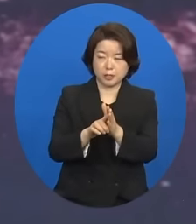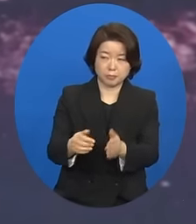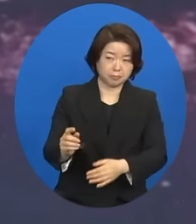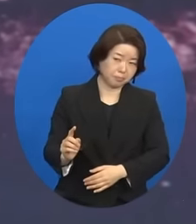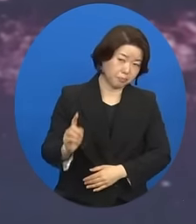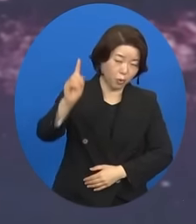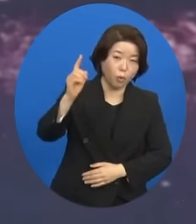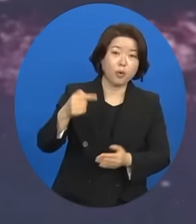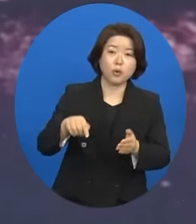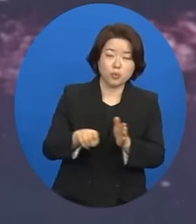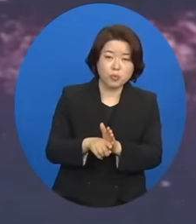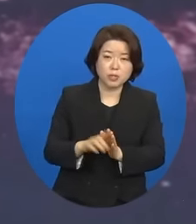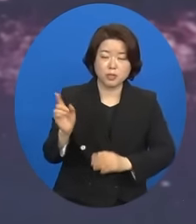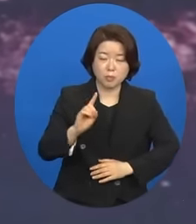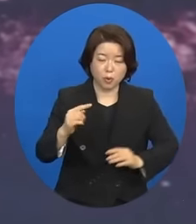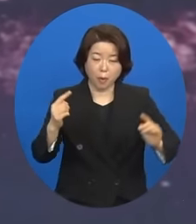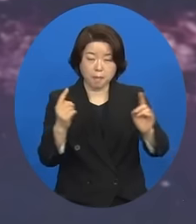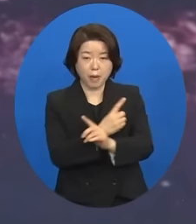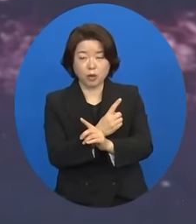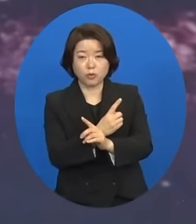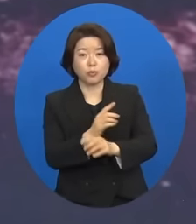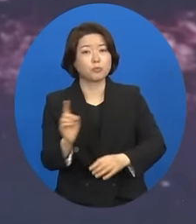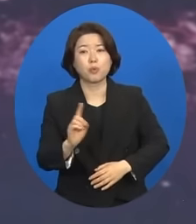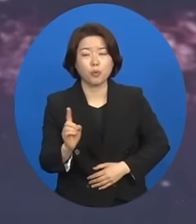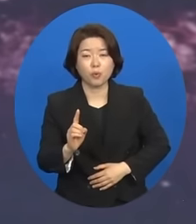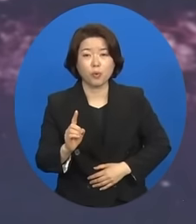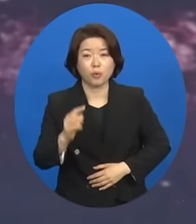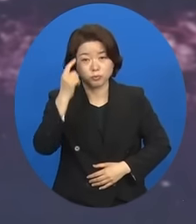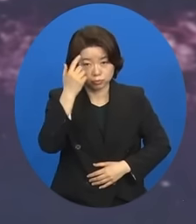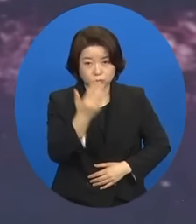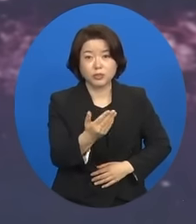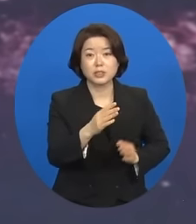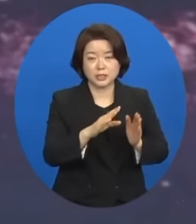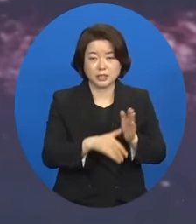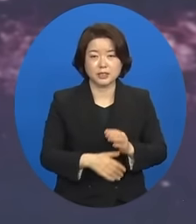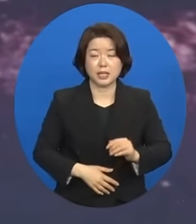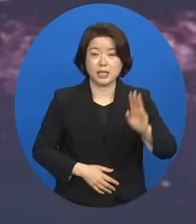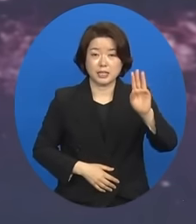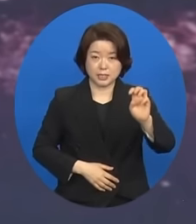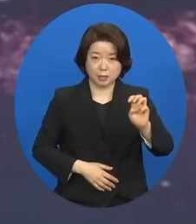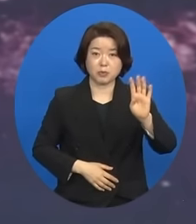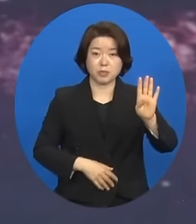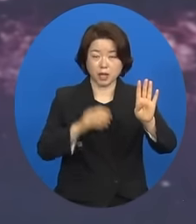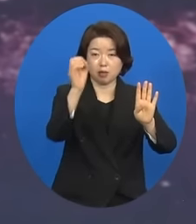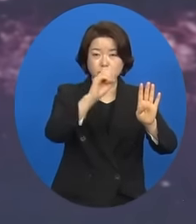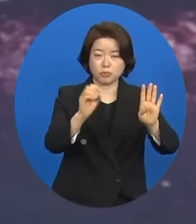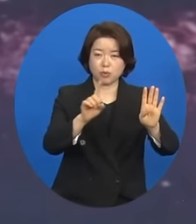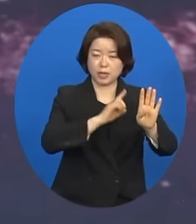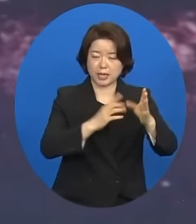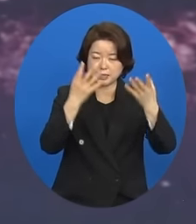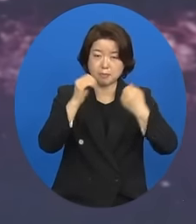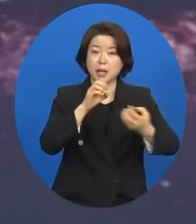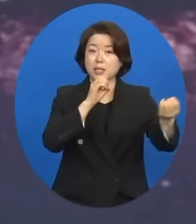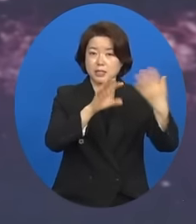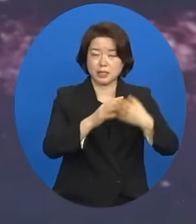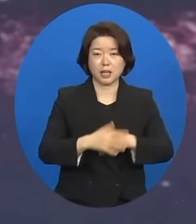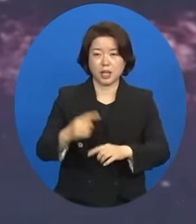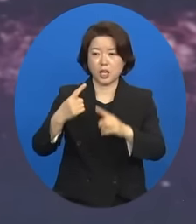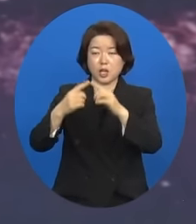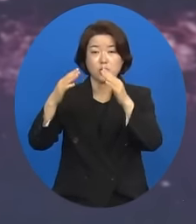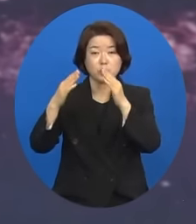무엇을 개선해야 하는가에 대한 물음에 34% 가장 많은 대답입니다 교회